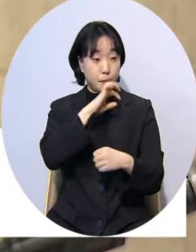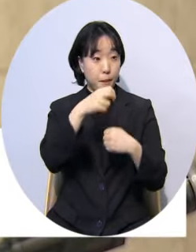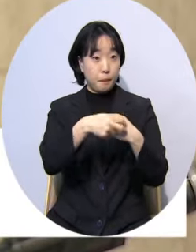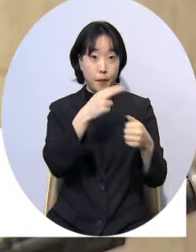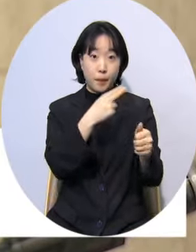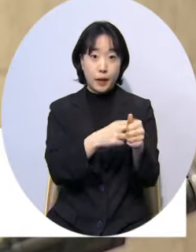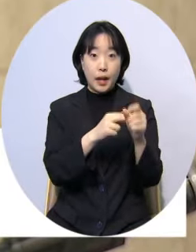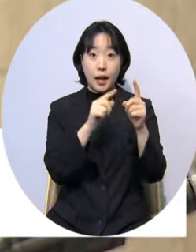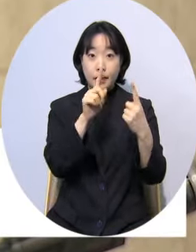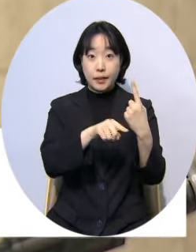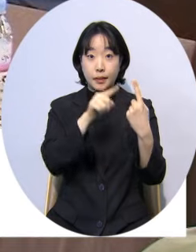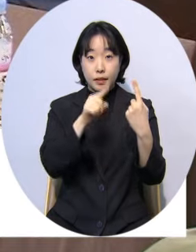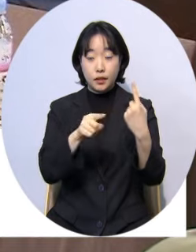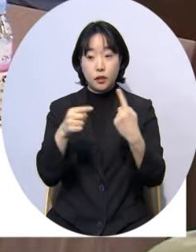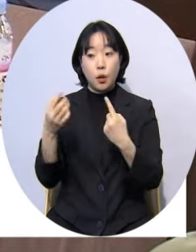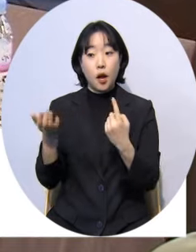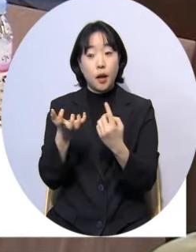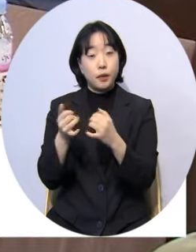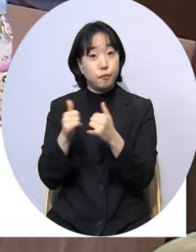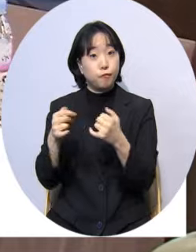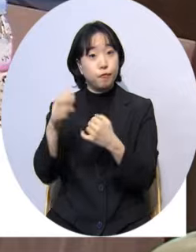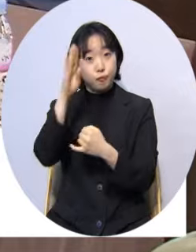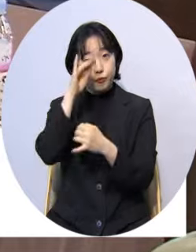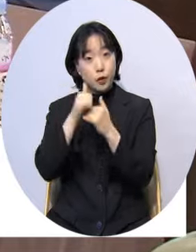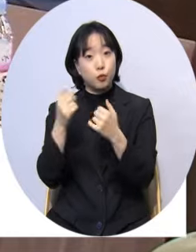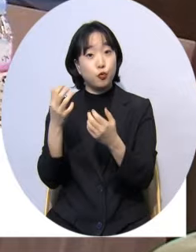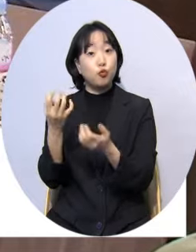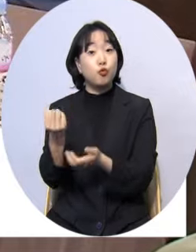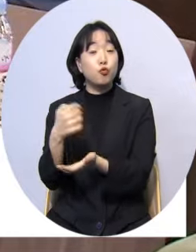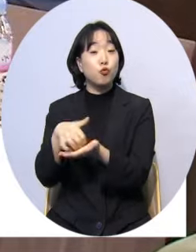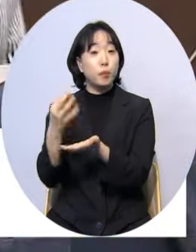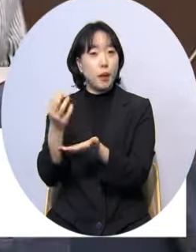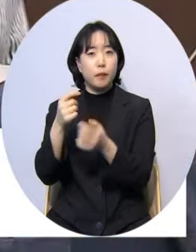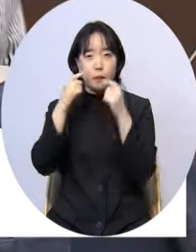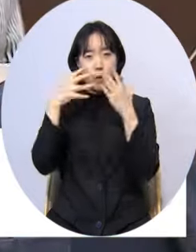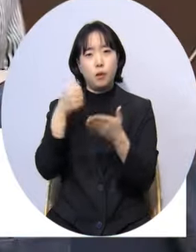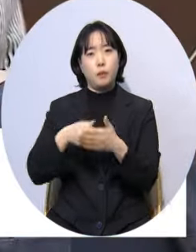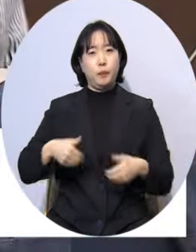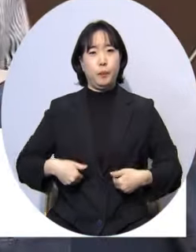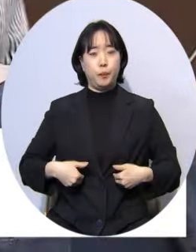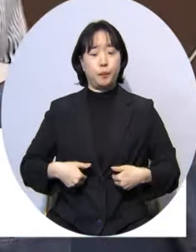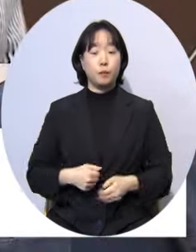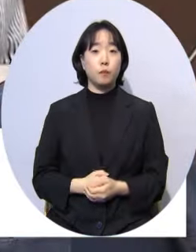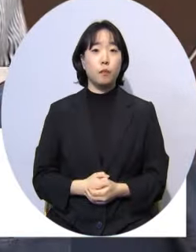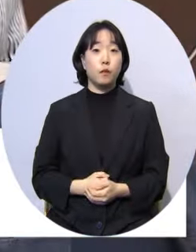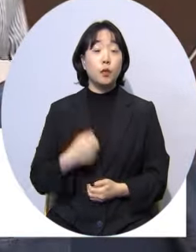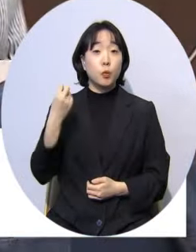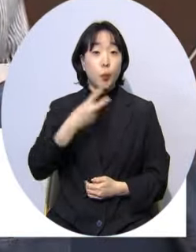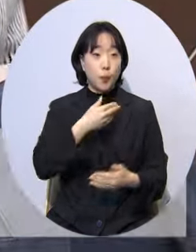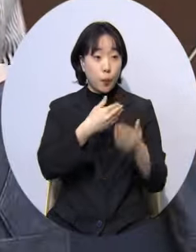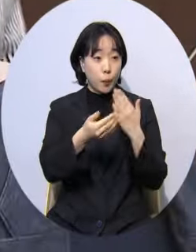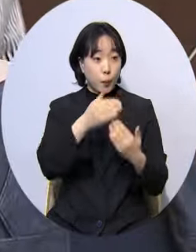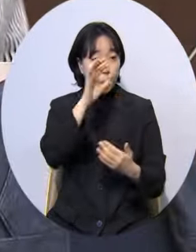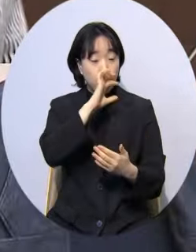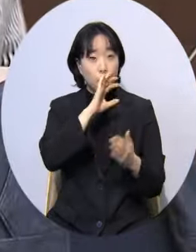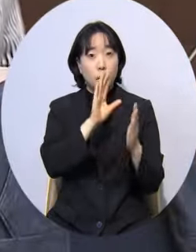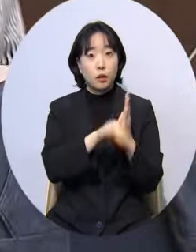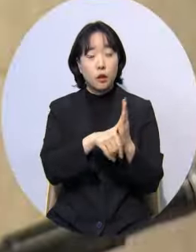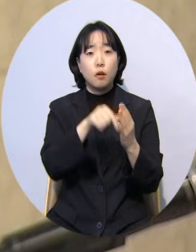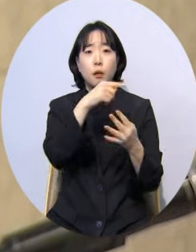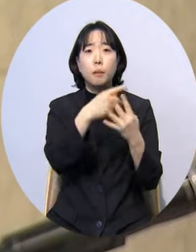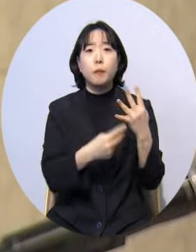달라는 요구도 있었습니다 또 수련 시간보다 질이 더 중요한만큼 수련 프로그램에 대한 지원을 늘려 달라는 의견도